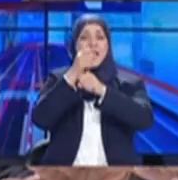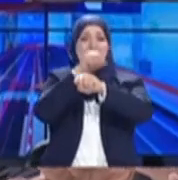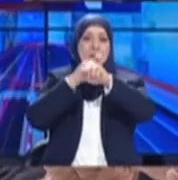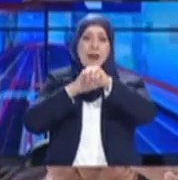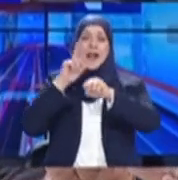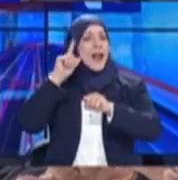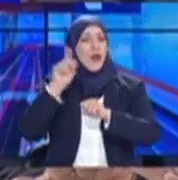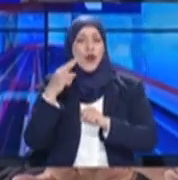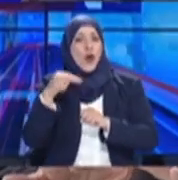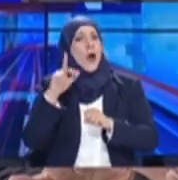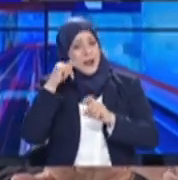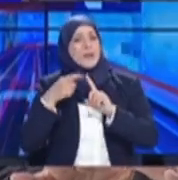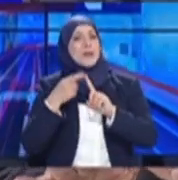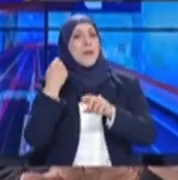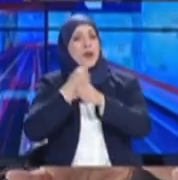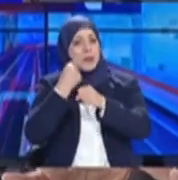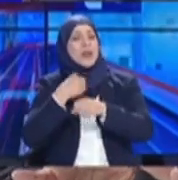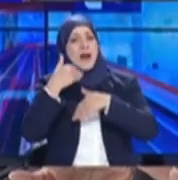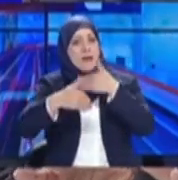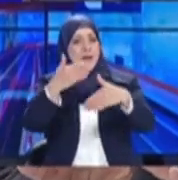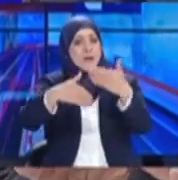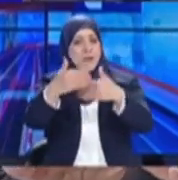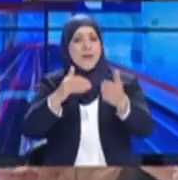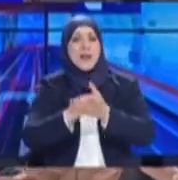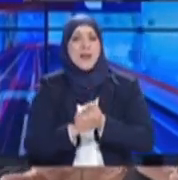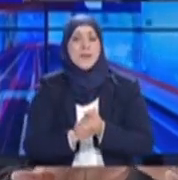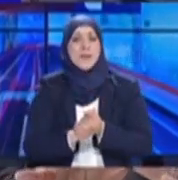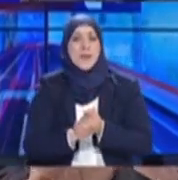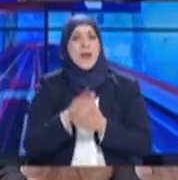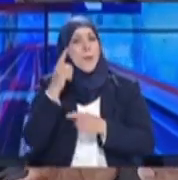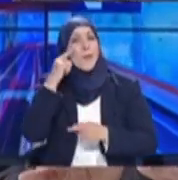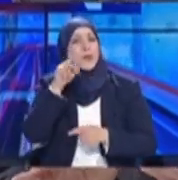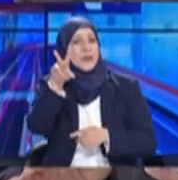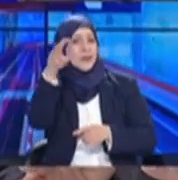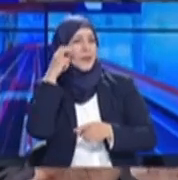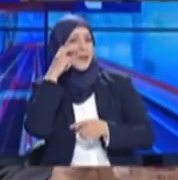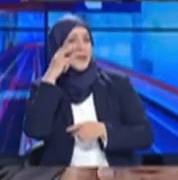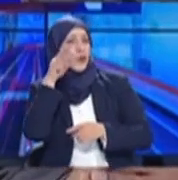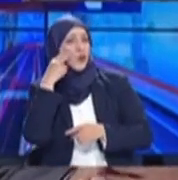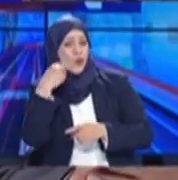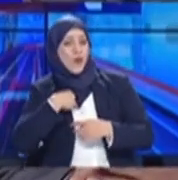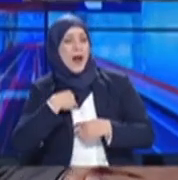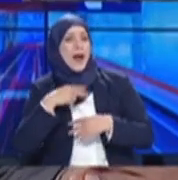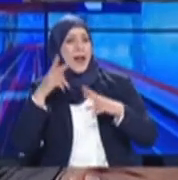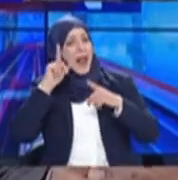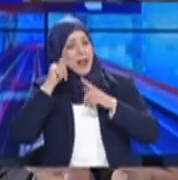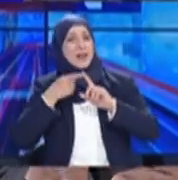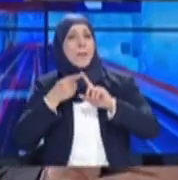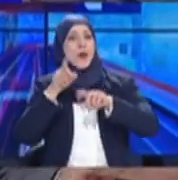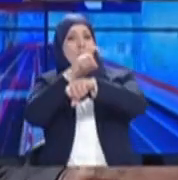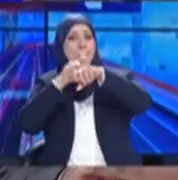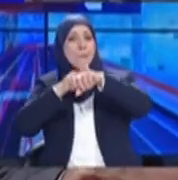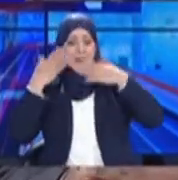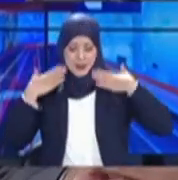ال ال التحركات صارت في بعض بلا يجب الانتباه على اساس ال ال البلديات تتحمل